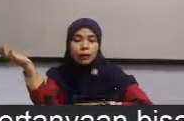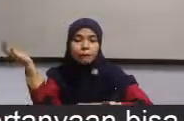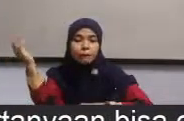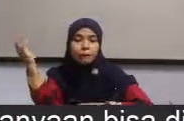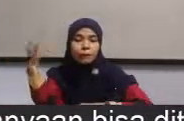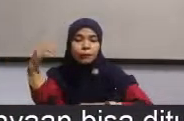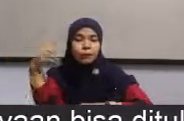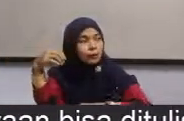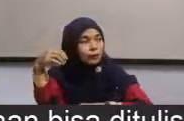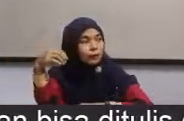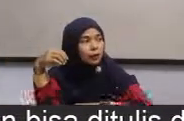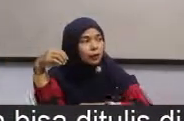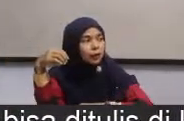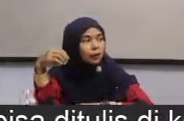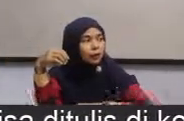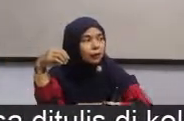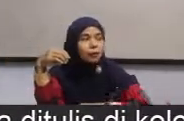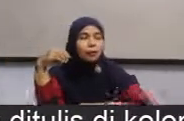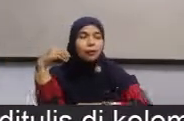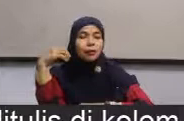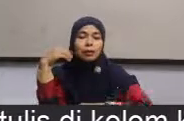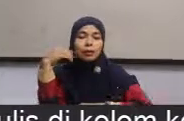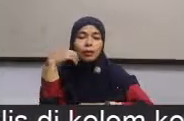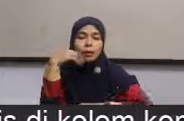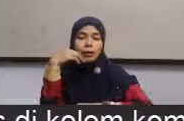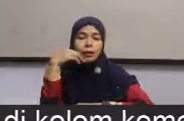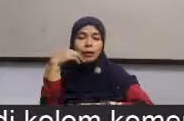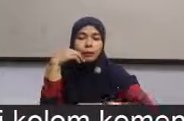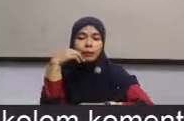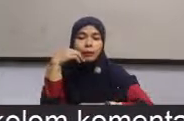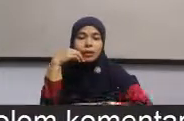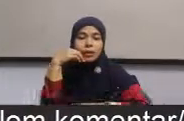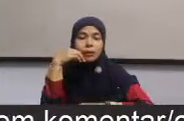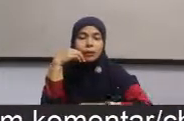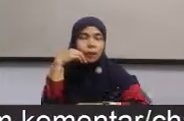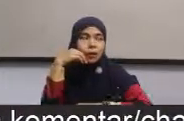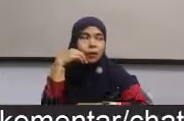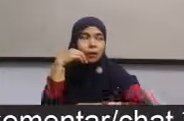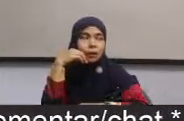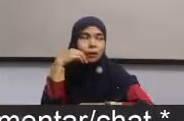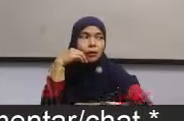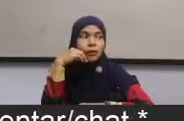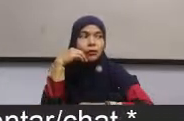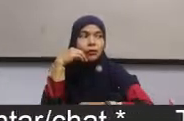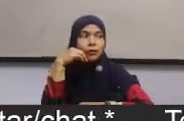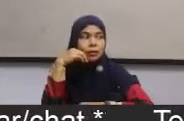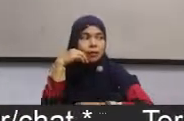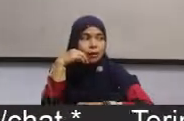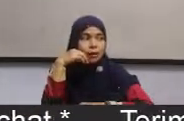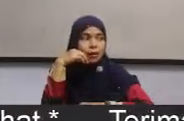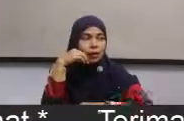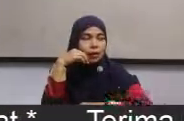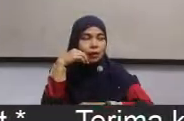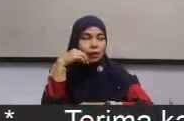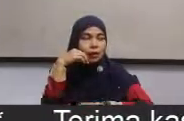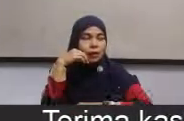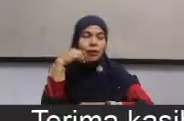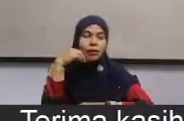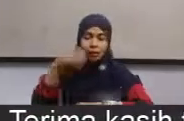luar negeri kita sudah punya semua di Indonesia